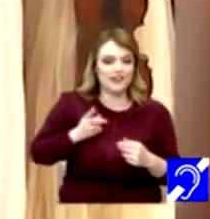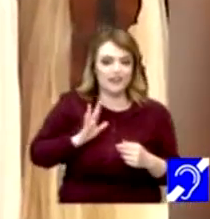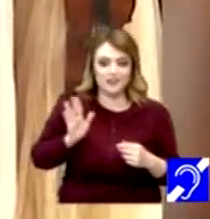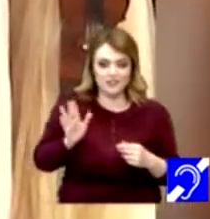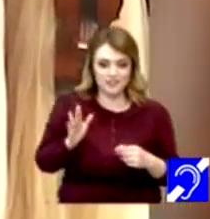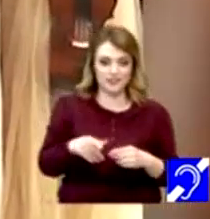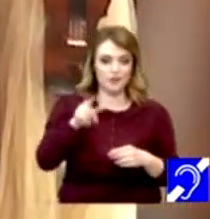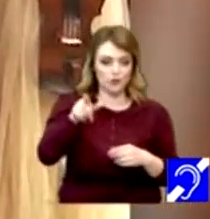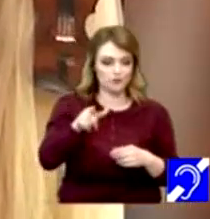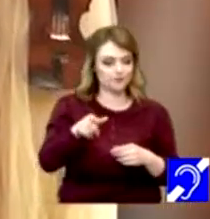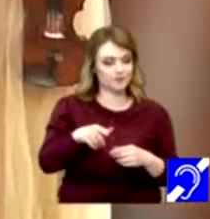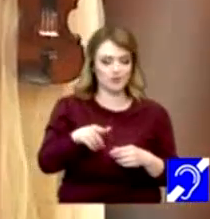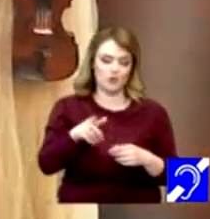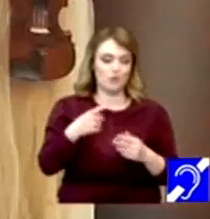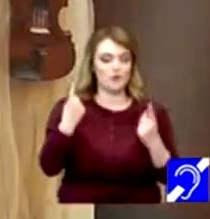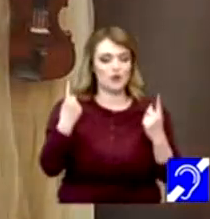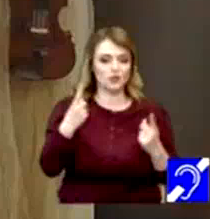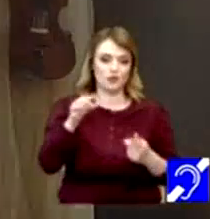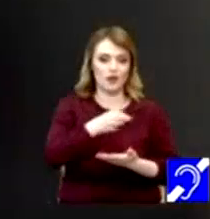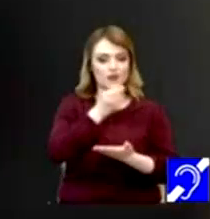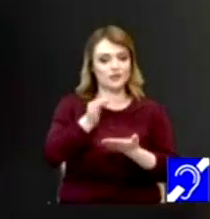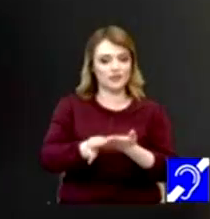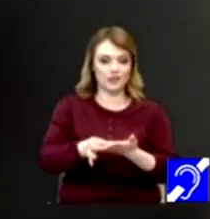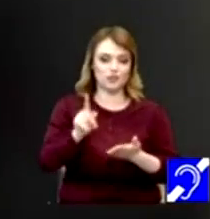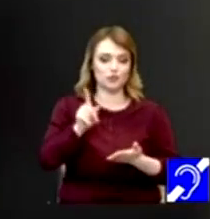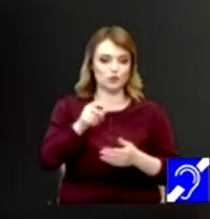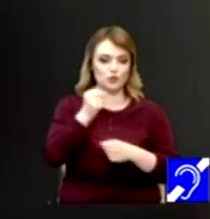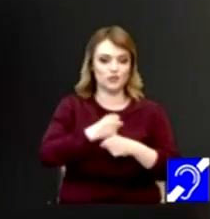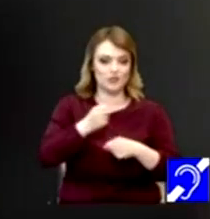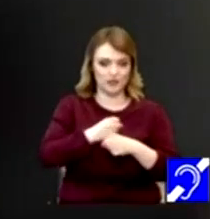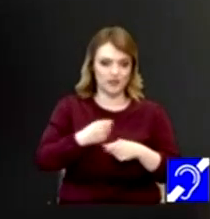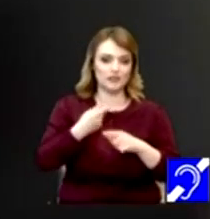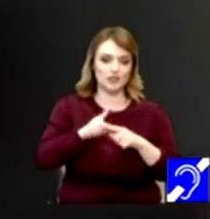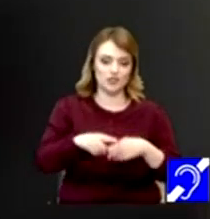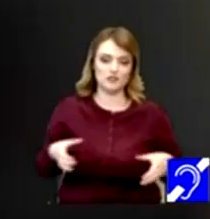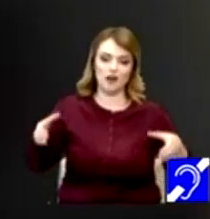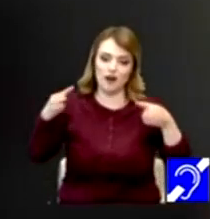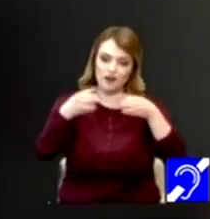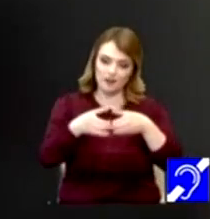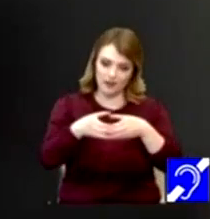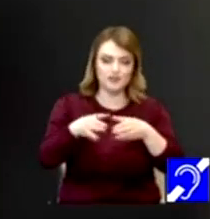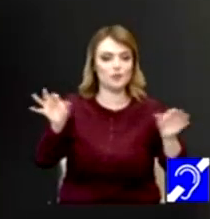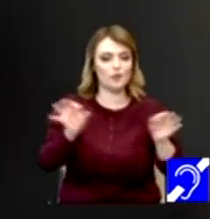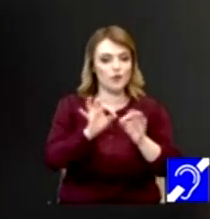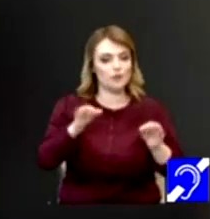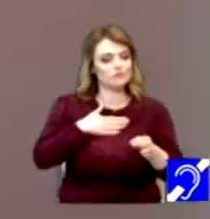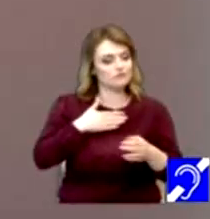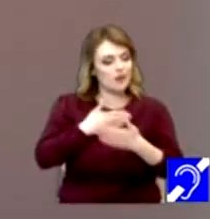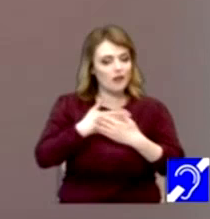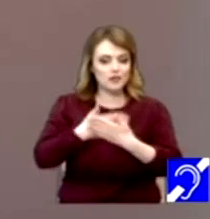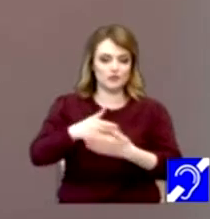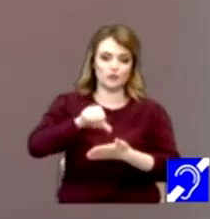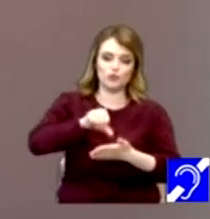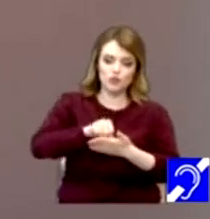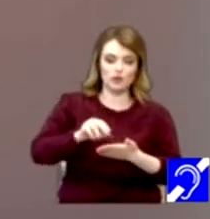mare responsabilitate față de ceea ce face în Orchestra de Tineret a Uniunii Europene, așa că se dedică total profesiei.